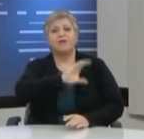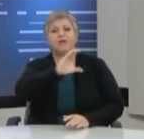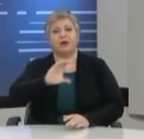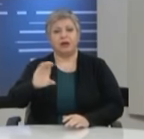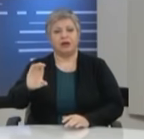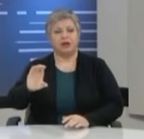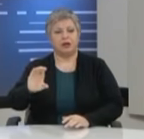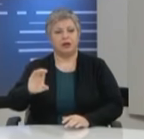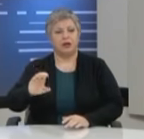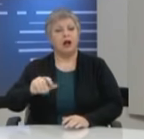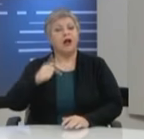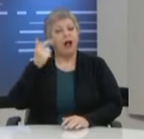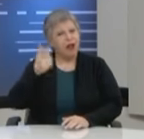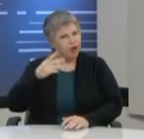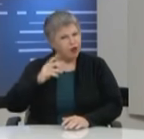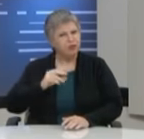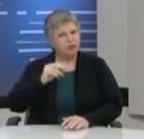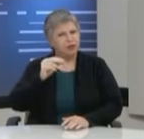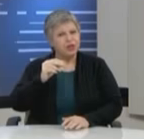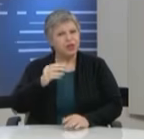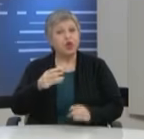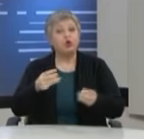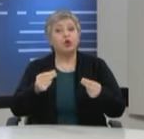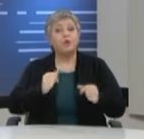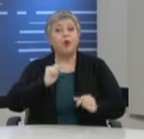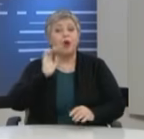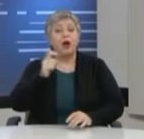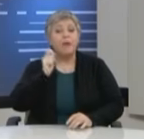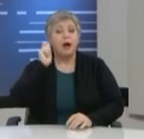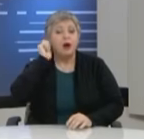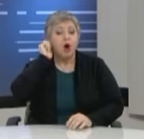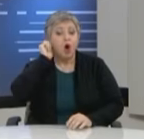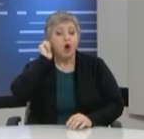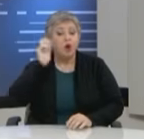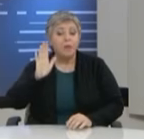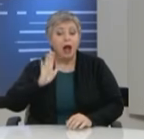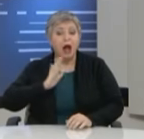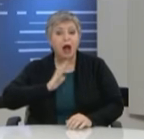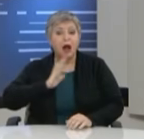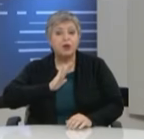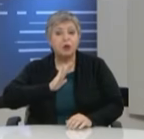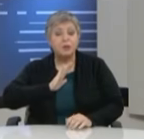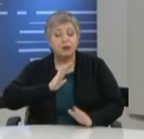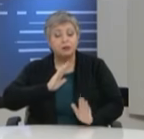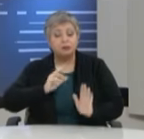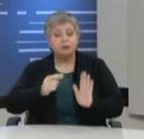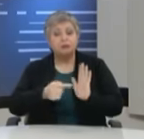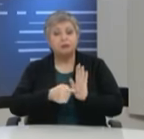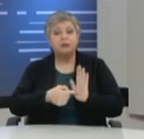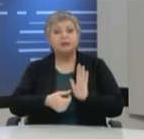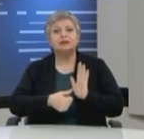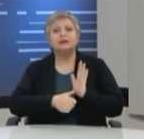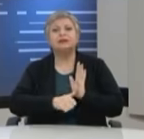με τη συμφωνία αν ο λαός τους ονομαζόταν Μακεδονικός και ομιλούσε τη μακεδονική γλώσσα. Γιατί το